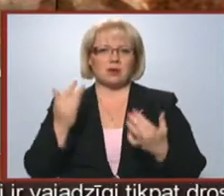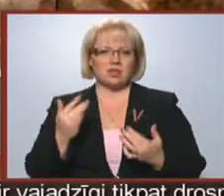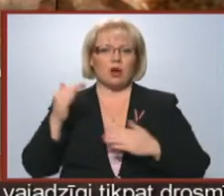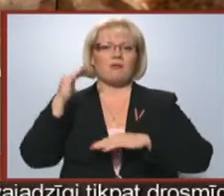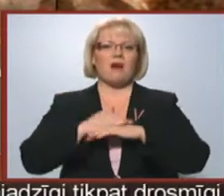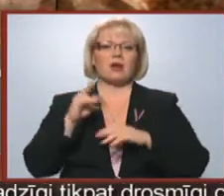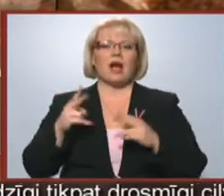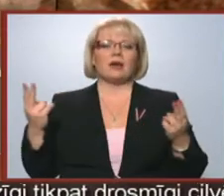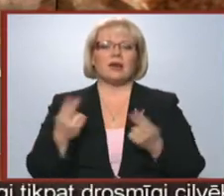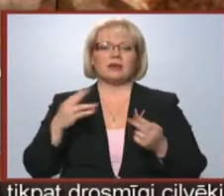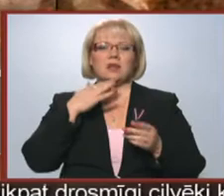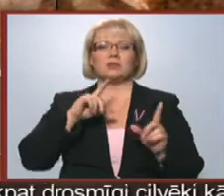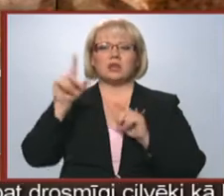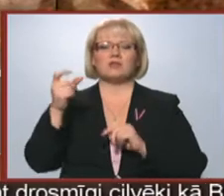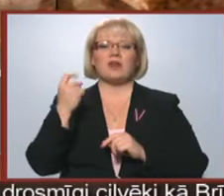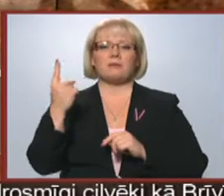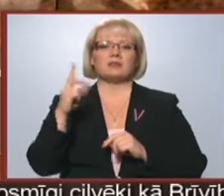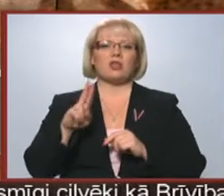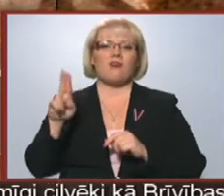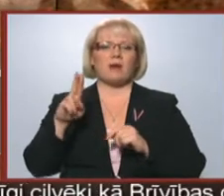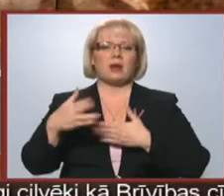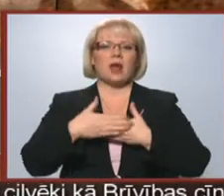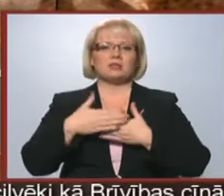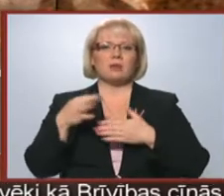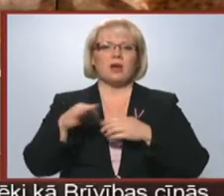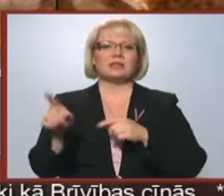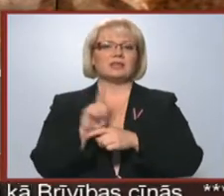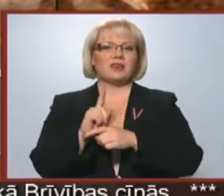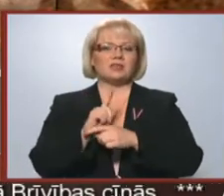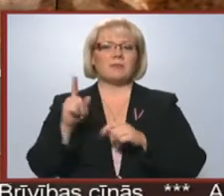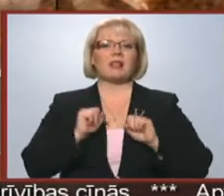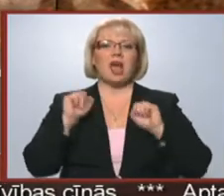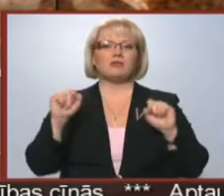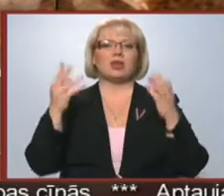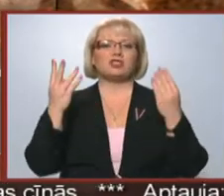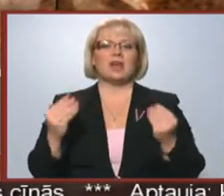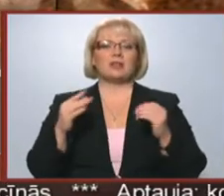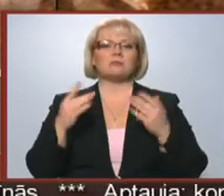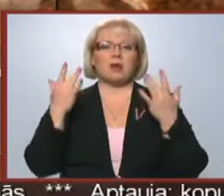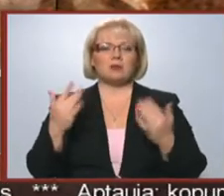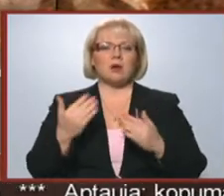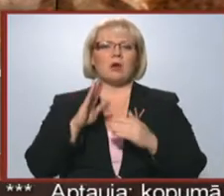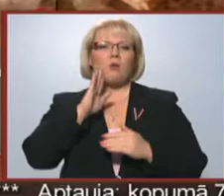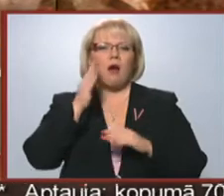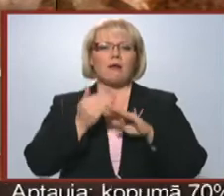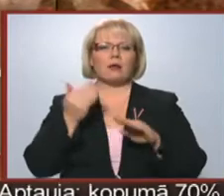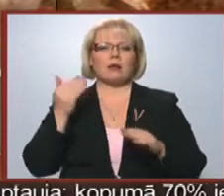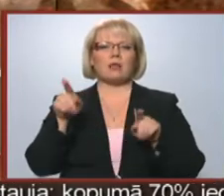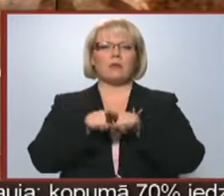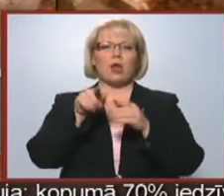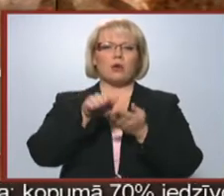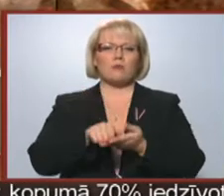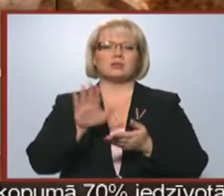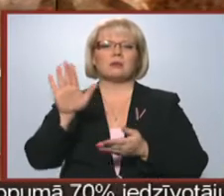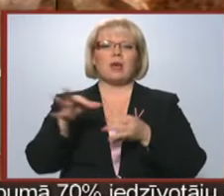ierasts, daudz dosies uz 11. novembra krastmalu aizdegt svecītes, bet Latgales dienas pasākumiem jau no paša agra rīta gan brāļu kapos, gan